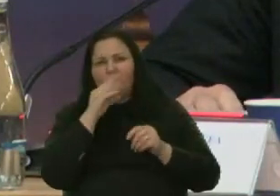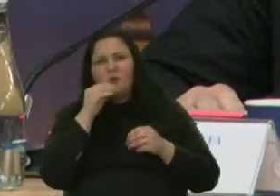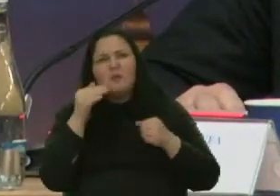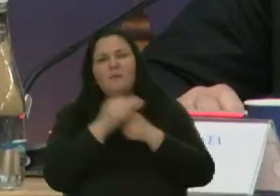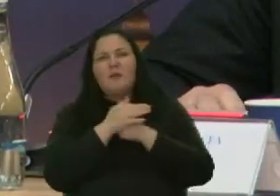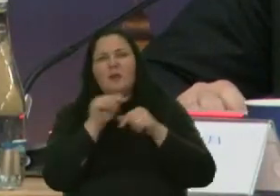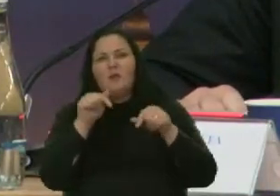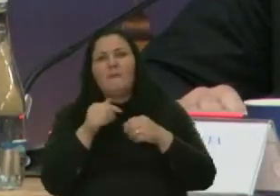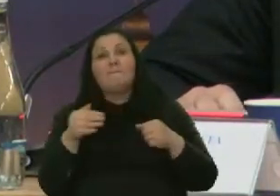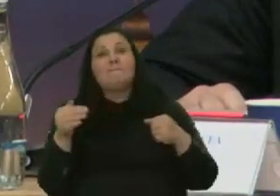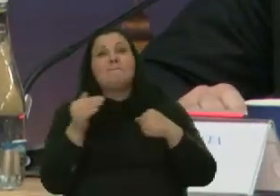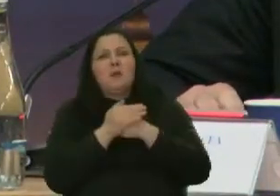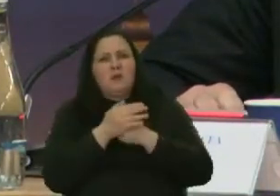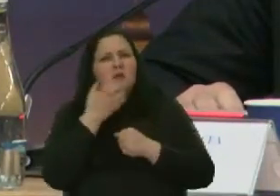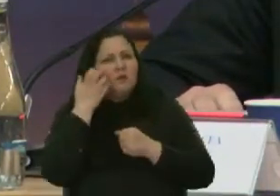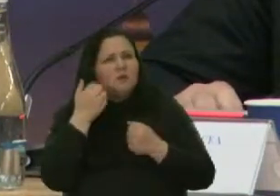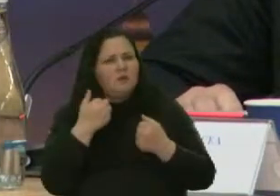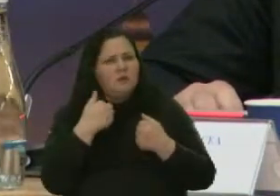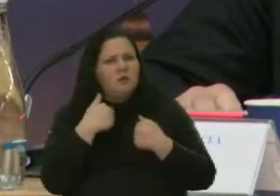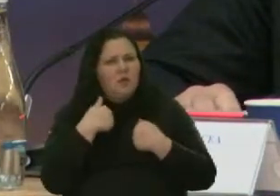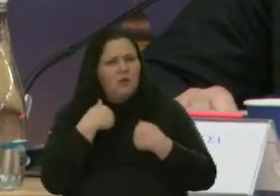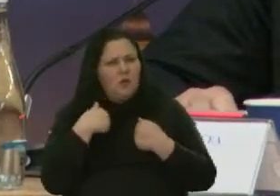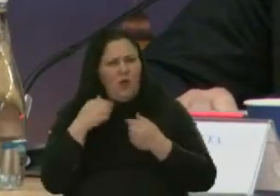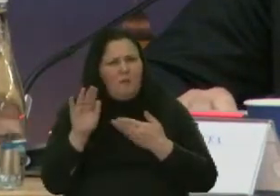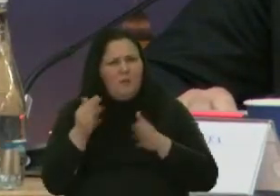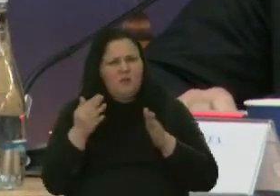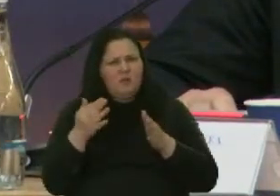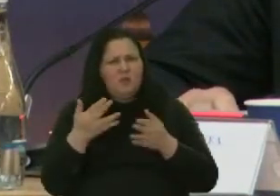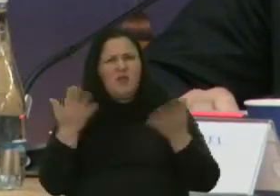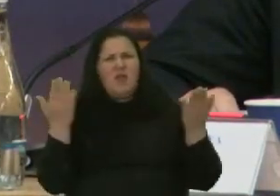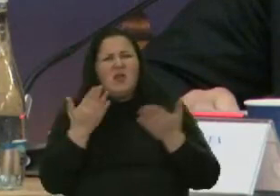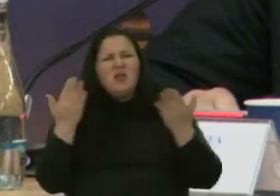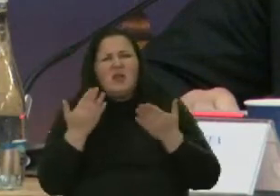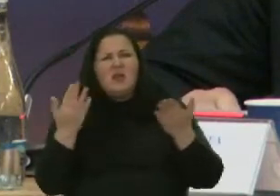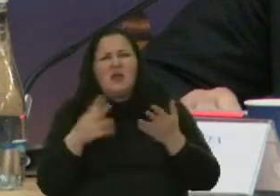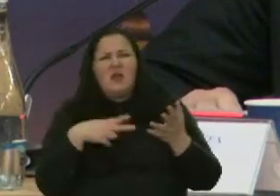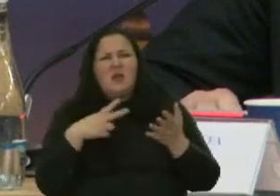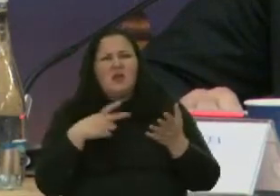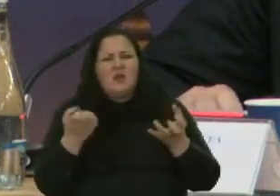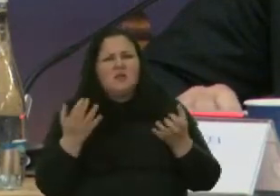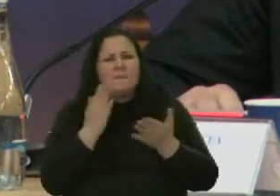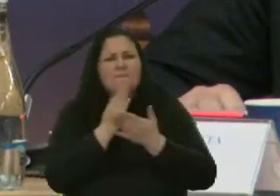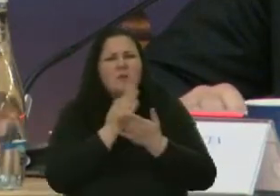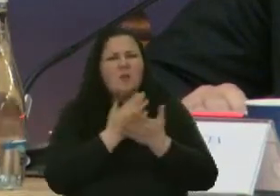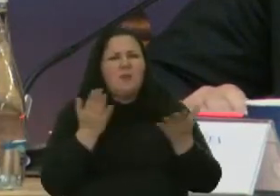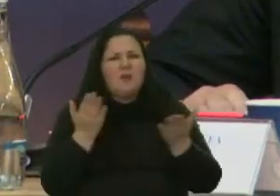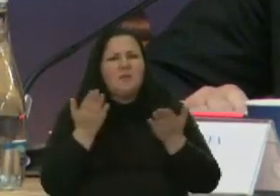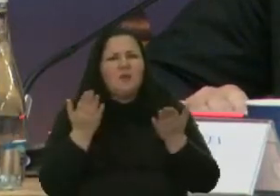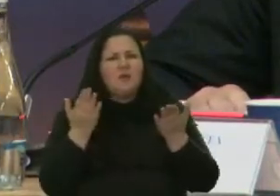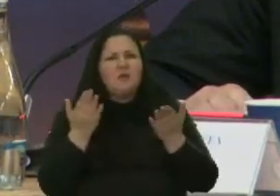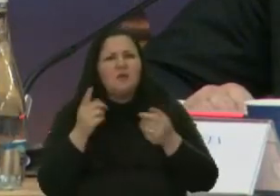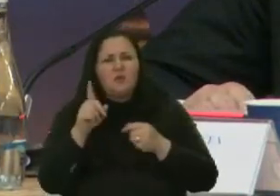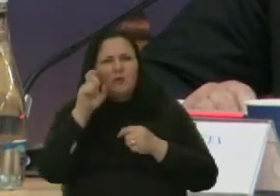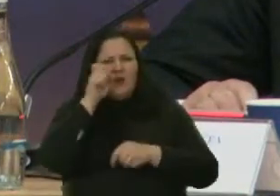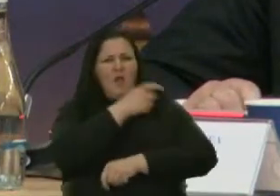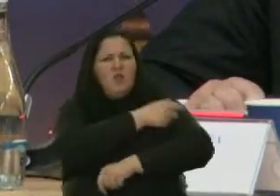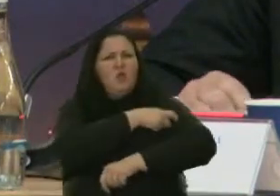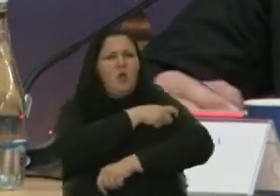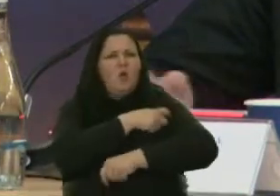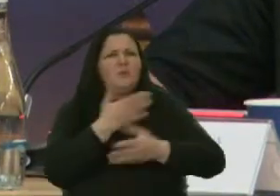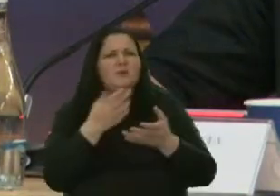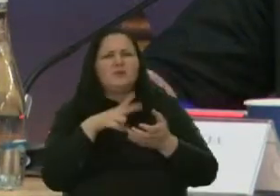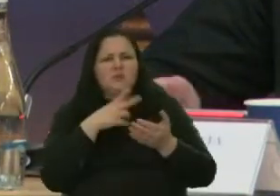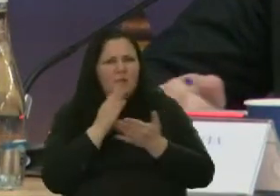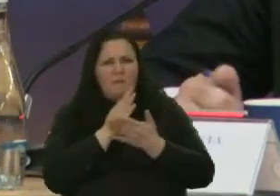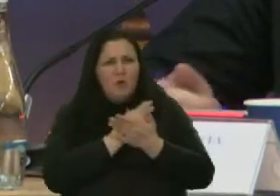acum până când repet am început eu să întreb mă dar totuși care e până la urmă Miza problemei până la urmă că nu cred că Comisia Asta e